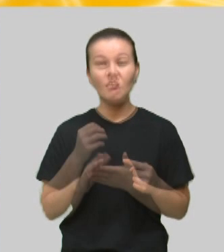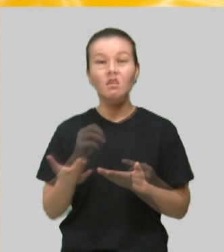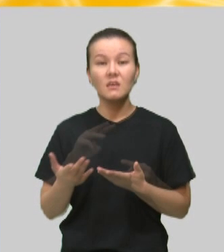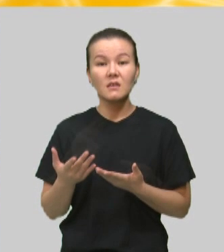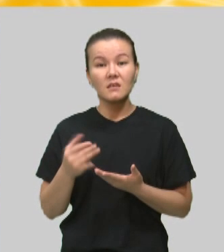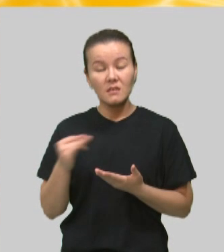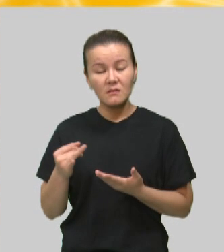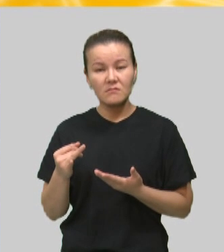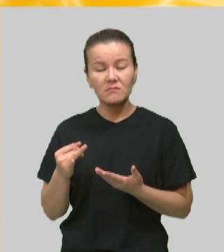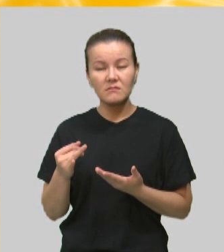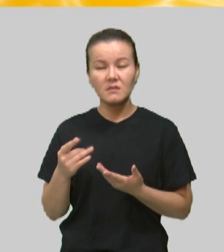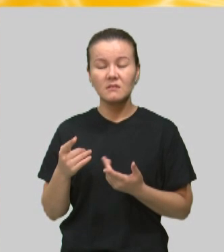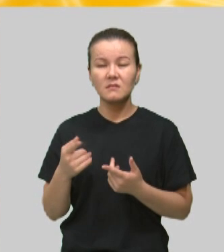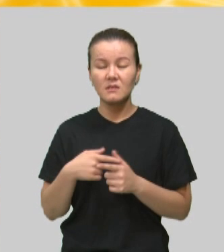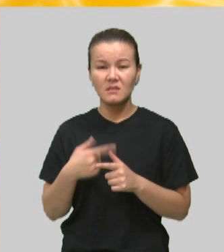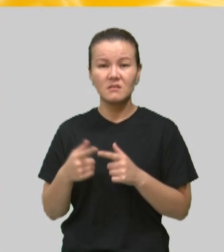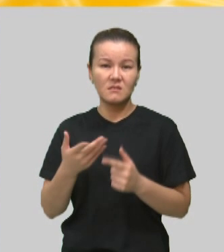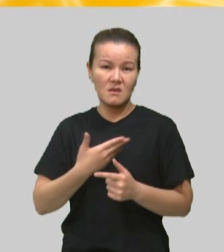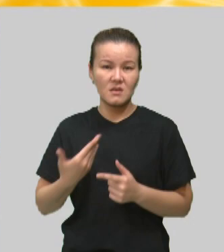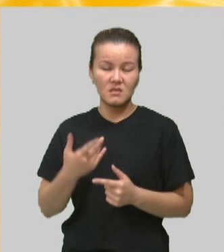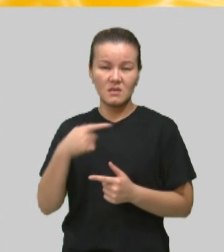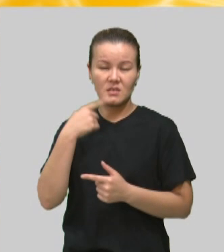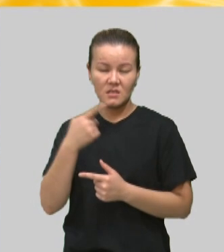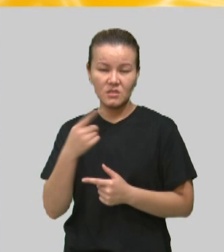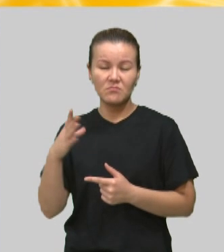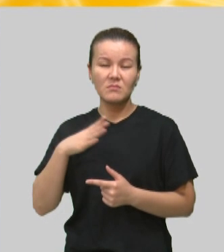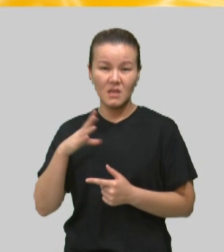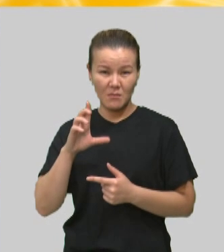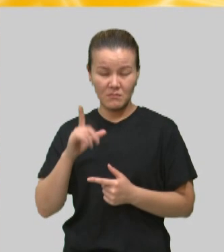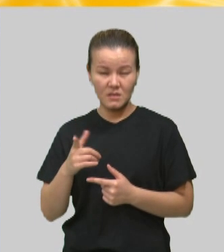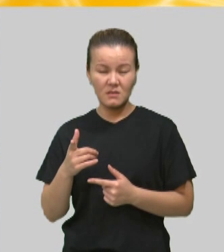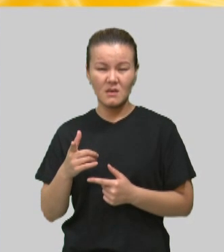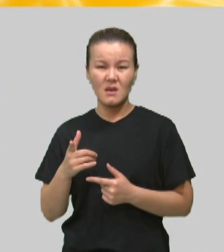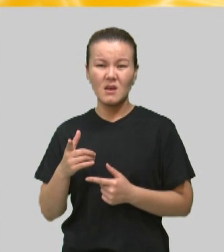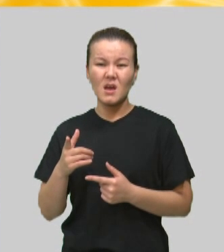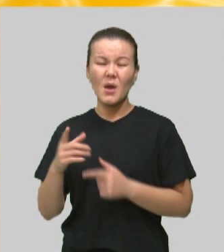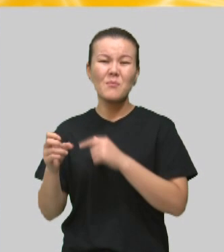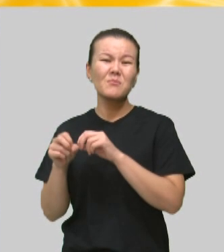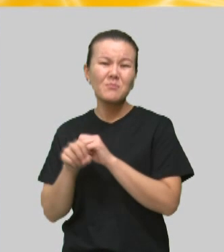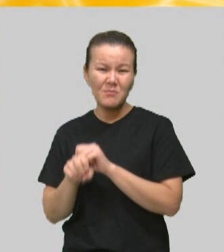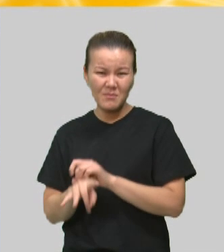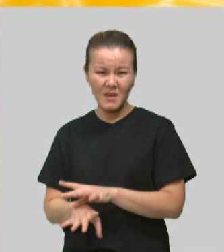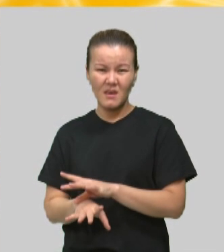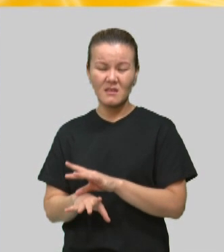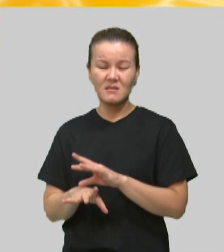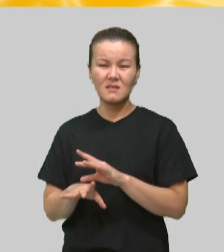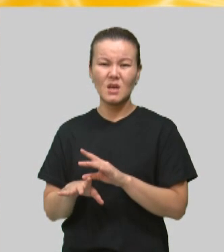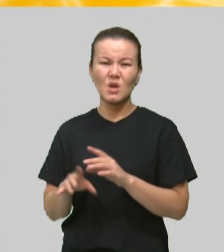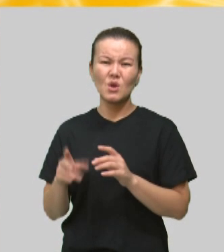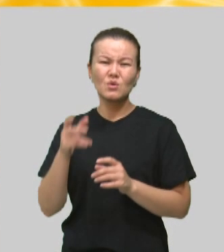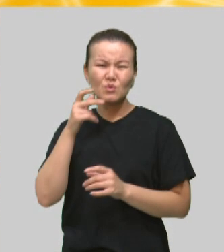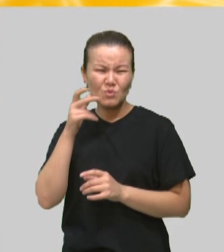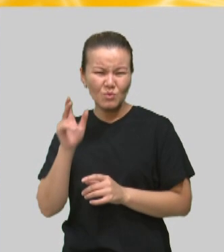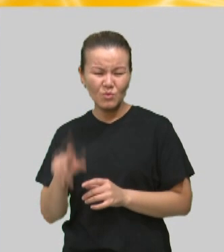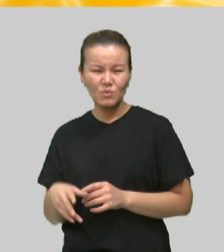рассказать. Иначе наша речь была бы бедной,